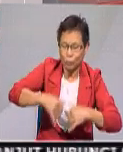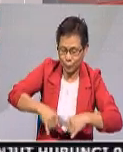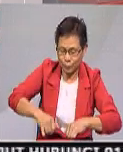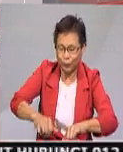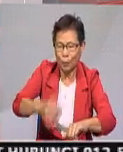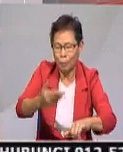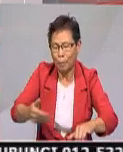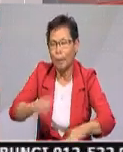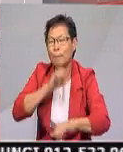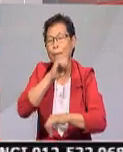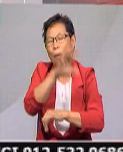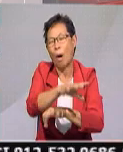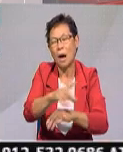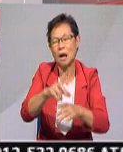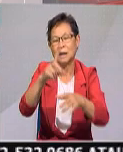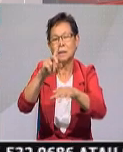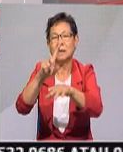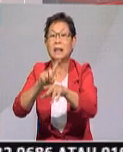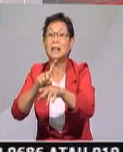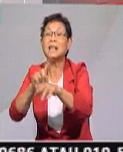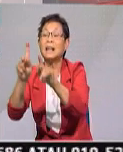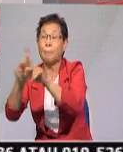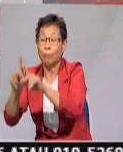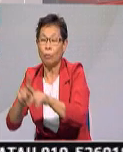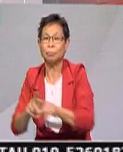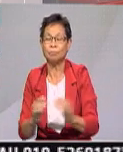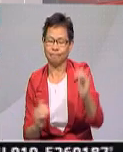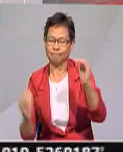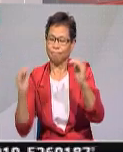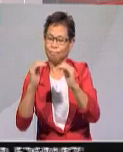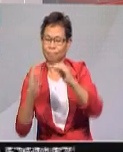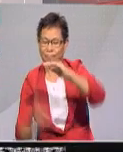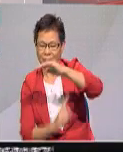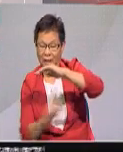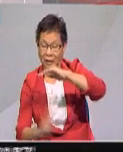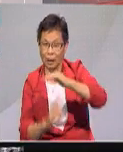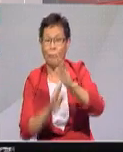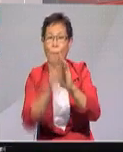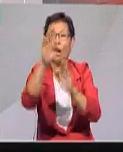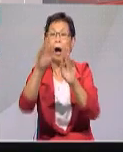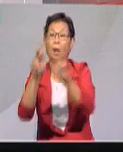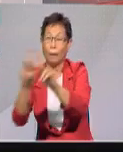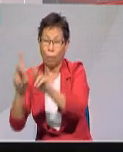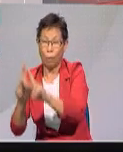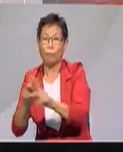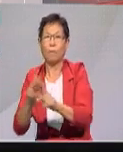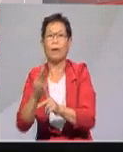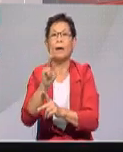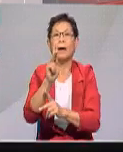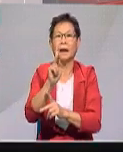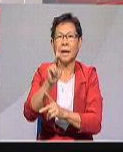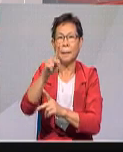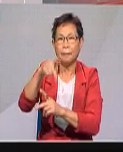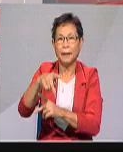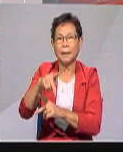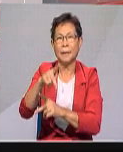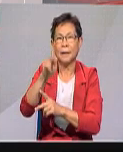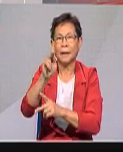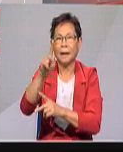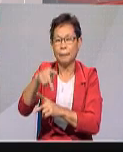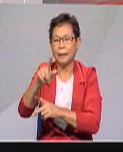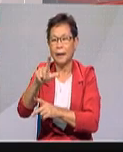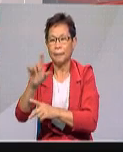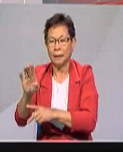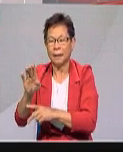pepejal di kawasan luar bandar. Ia selaras dengan dasar pembangunan luar bandar Kementerian Pembangunan Luar Bandar